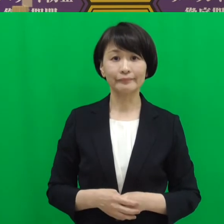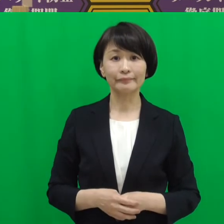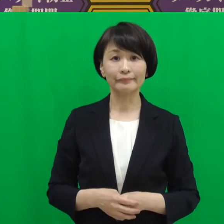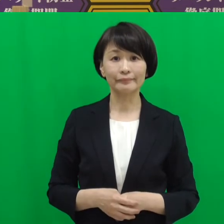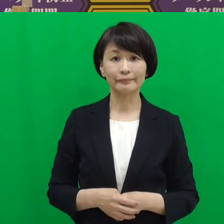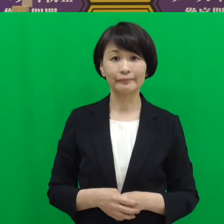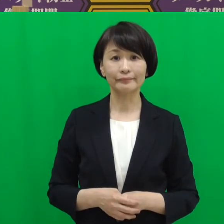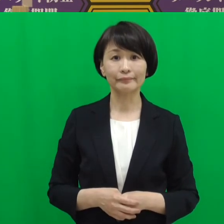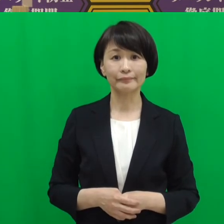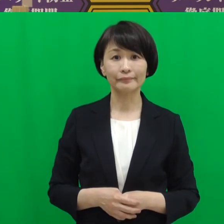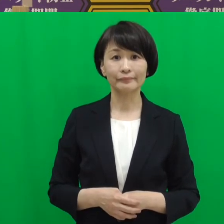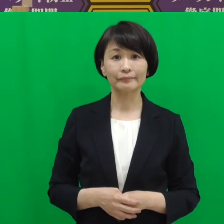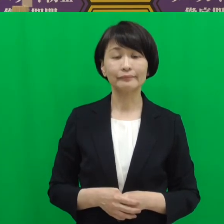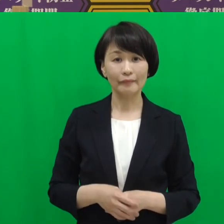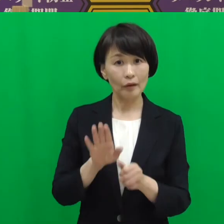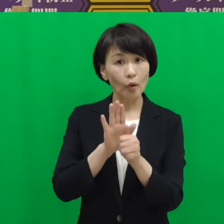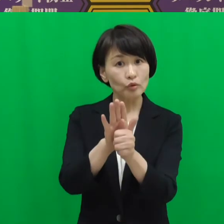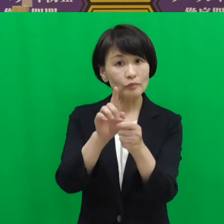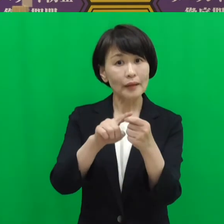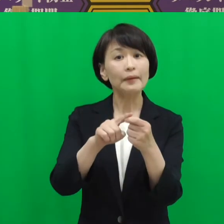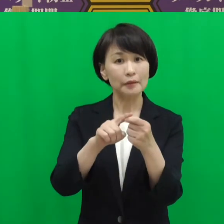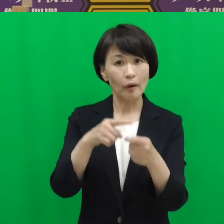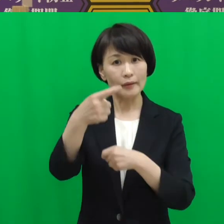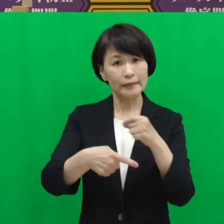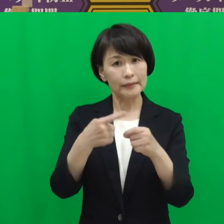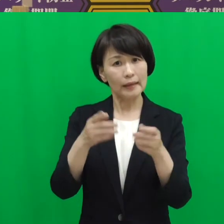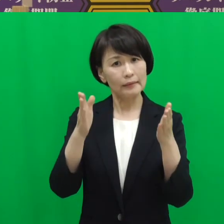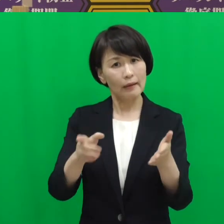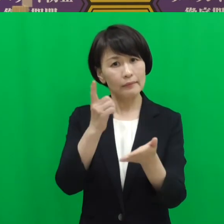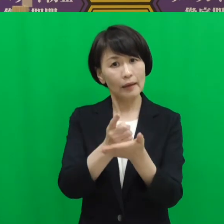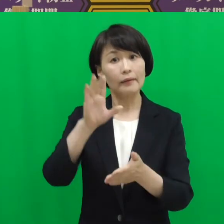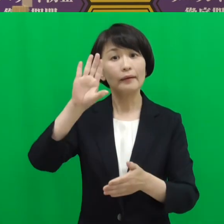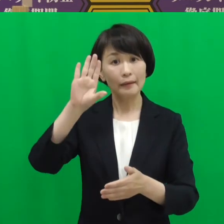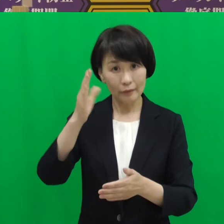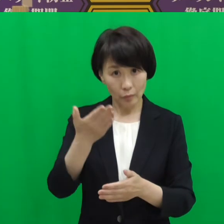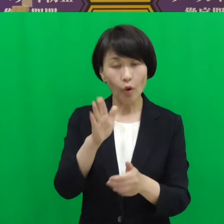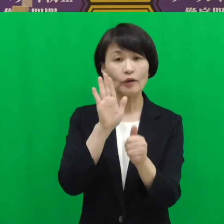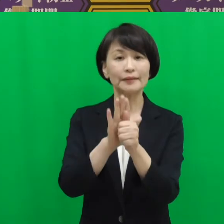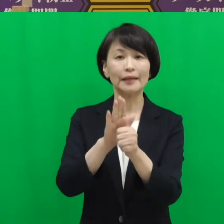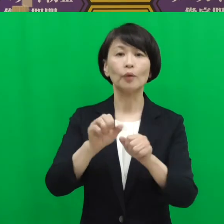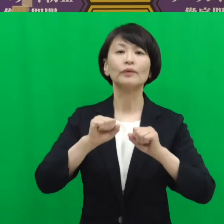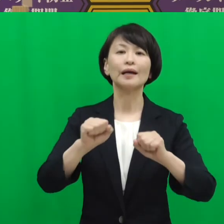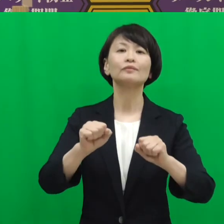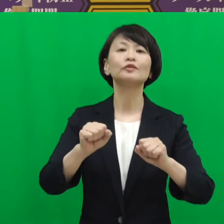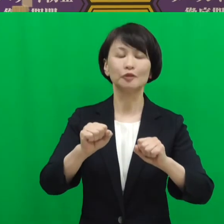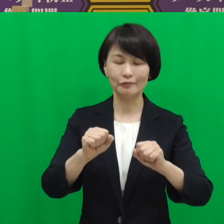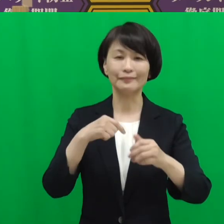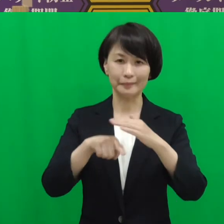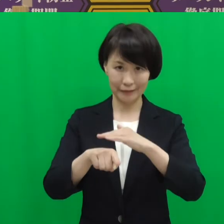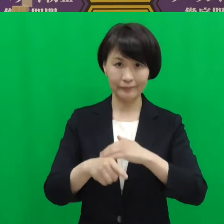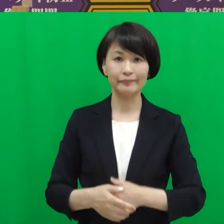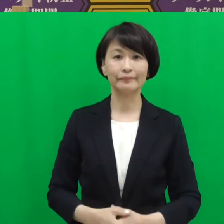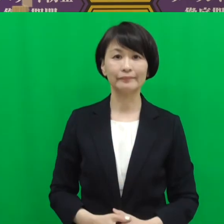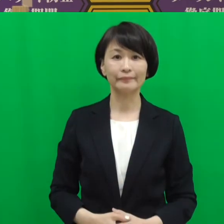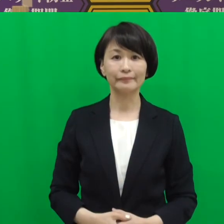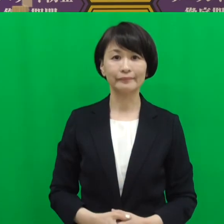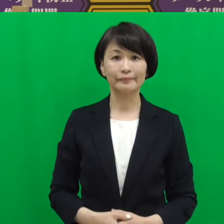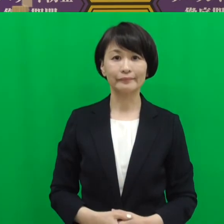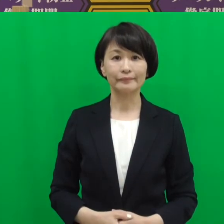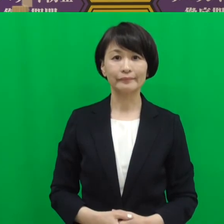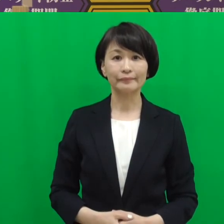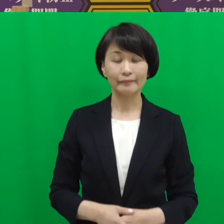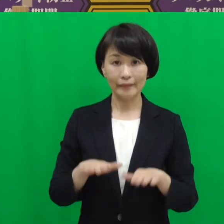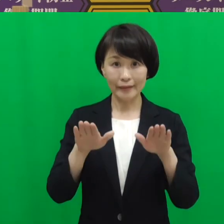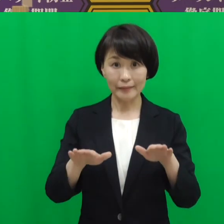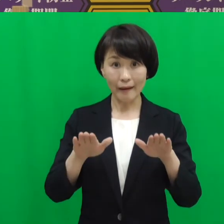少しこう押す意味でですね、1年だけでありますけれども、こういう支援をさせていただきたいと考えたということであります。 それから現